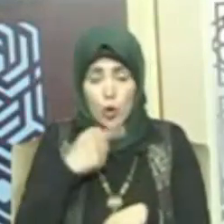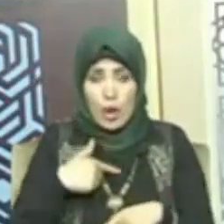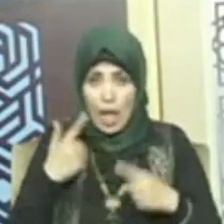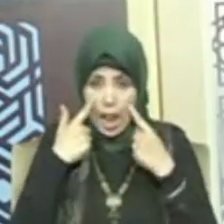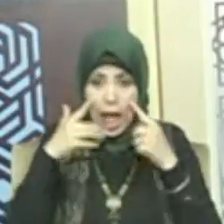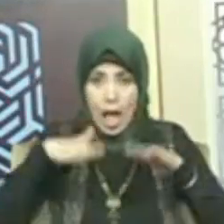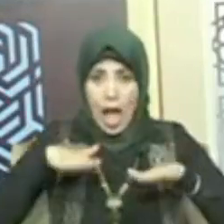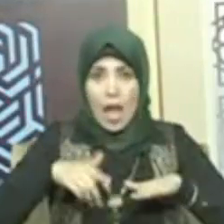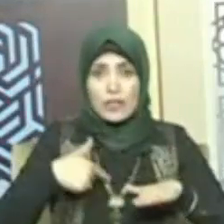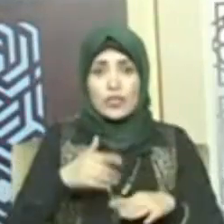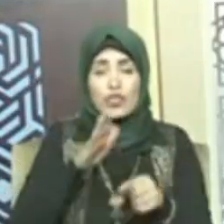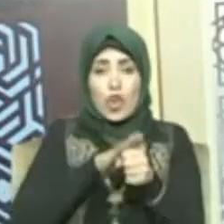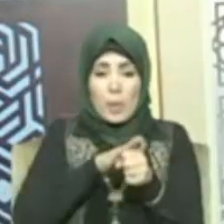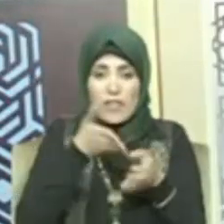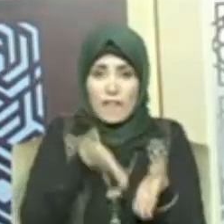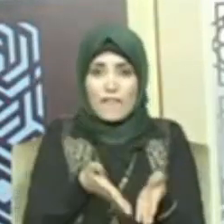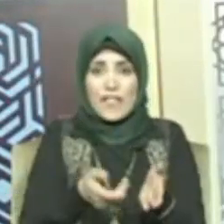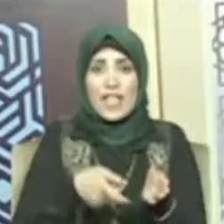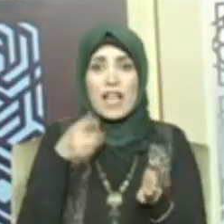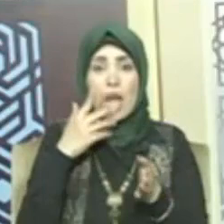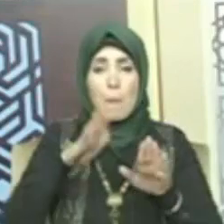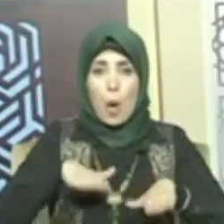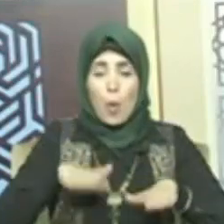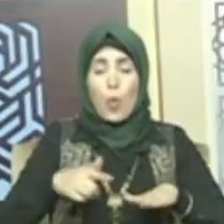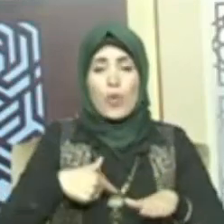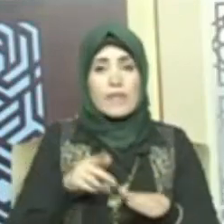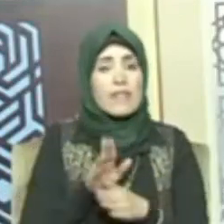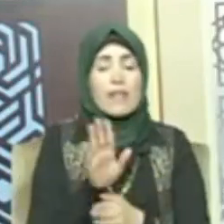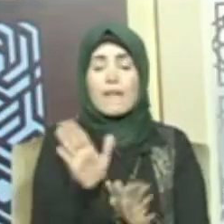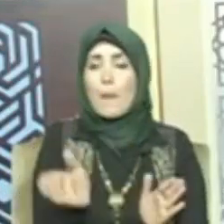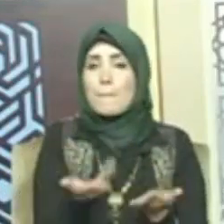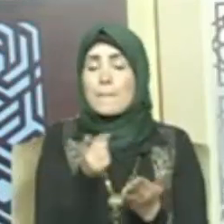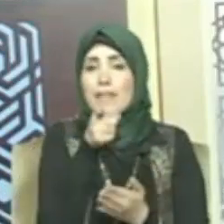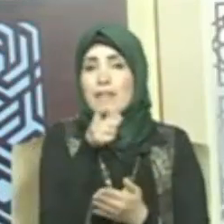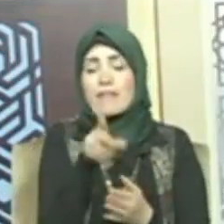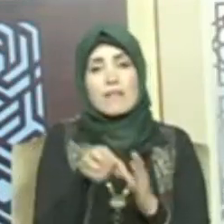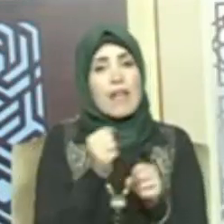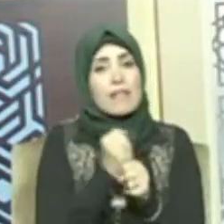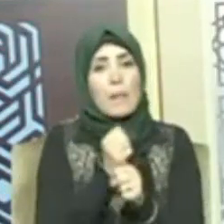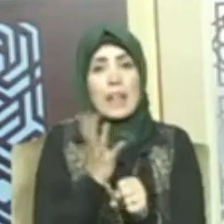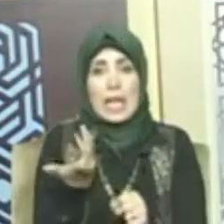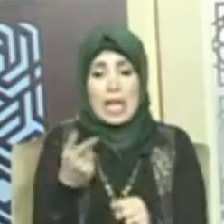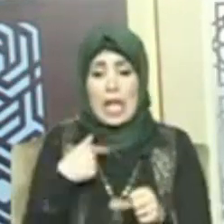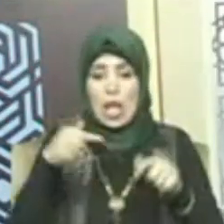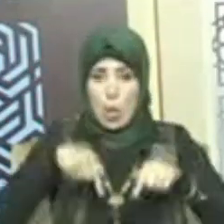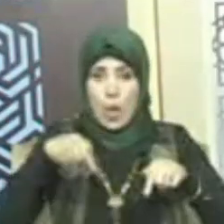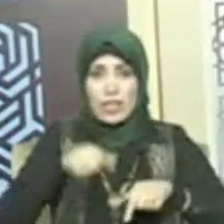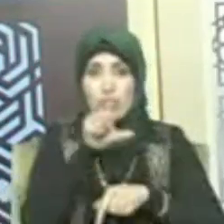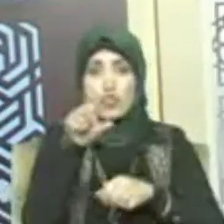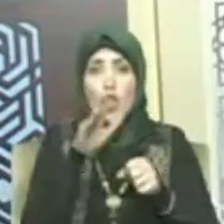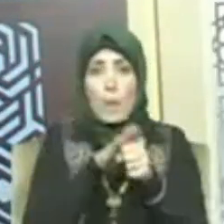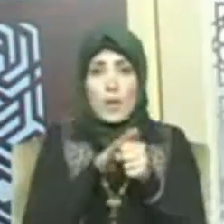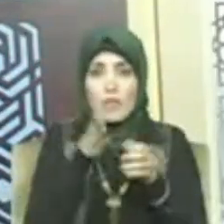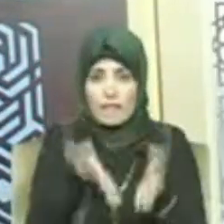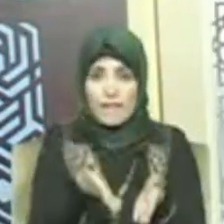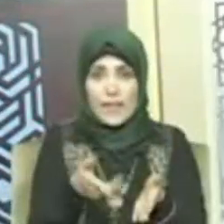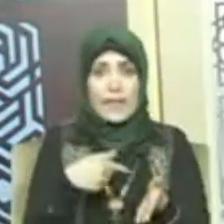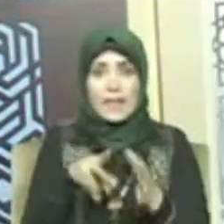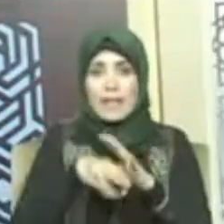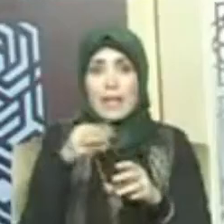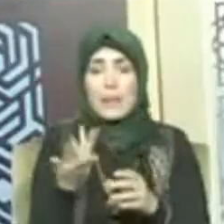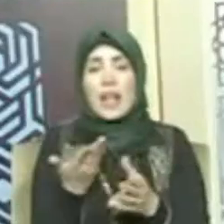بأن بلغنا رمضان، فماذا نحن فاعلون فيه حتى نحقق